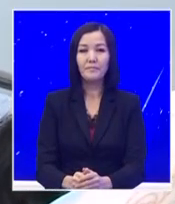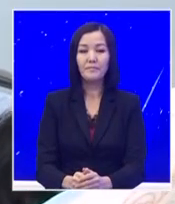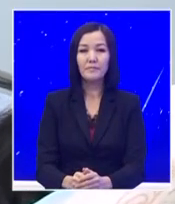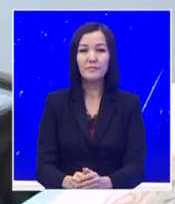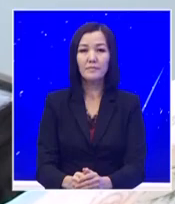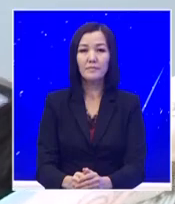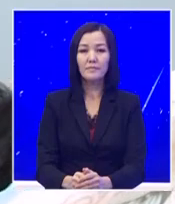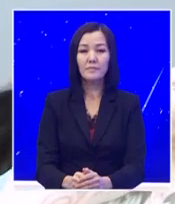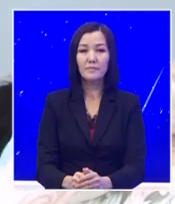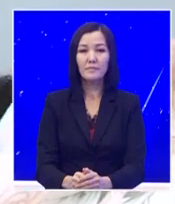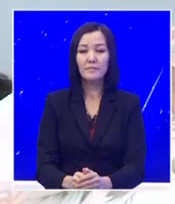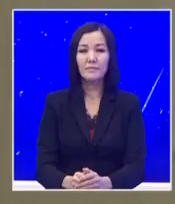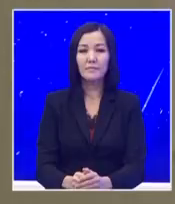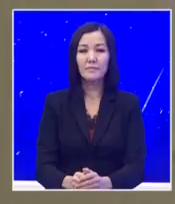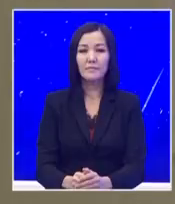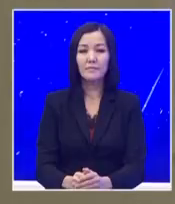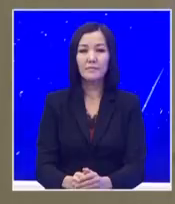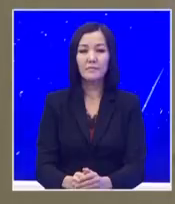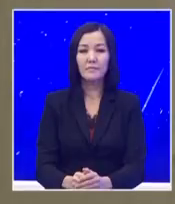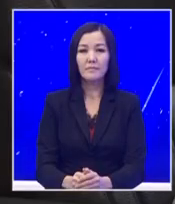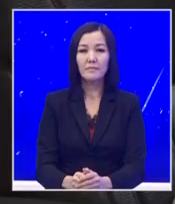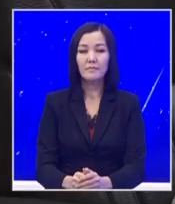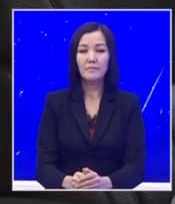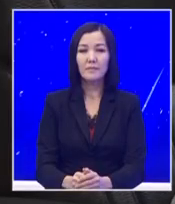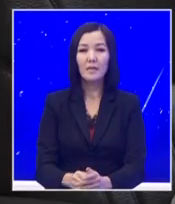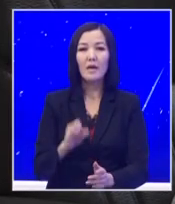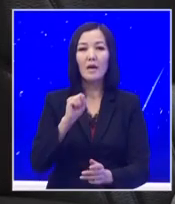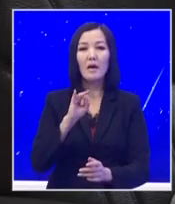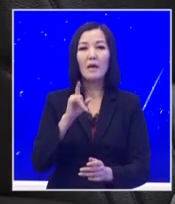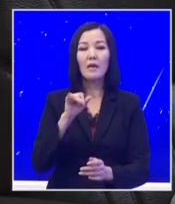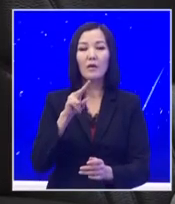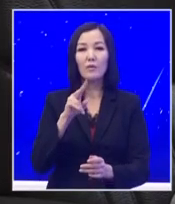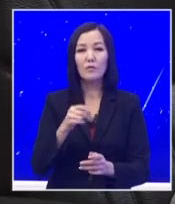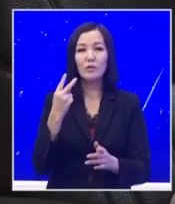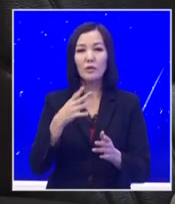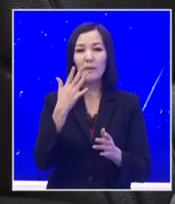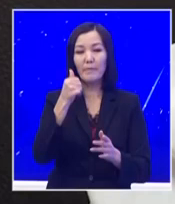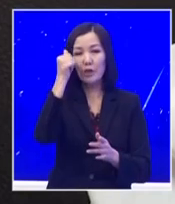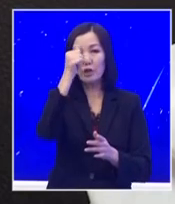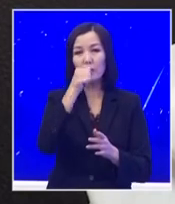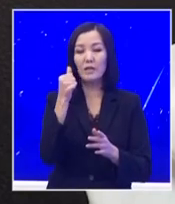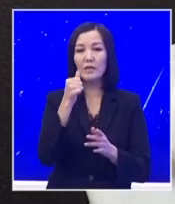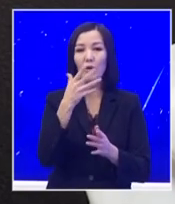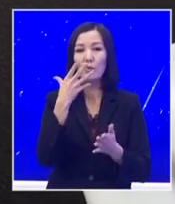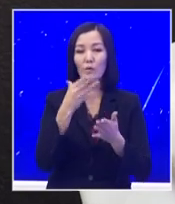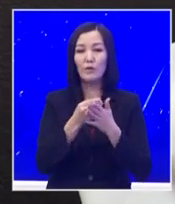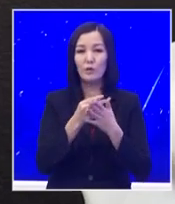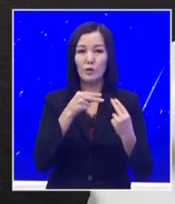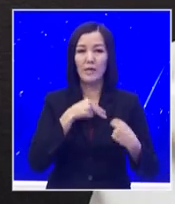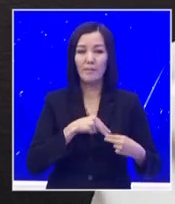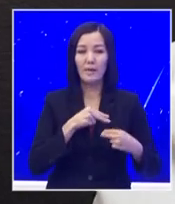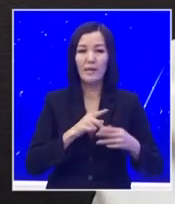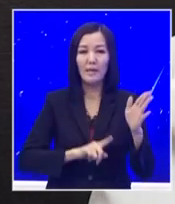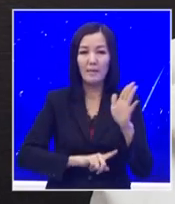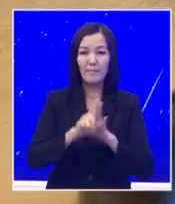тыңдадыңыз, өзіңізге жақсы көңіл бөлдіңіз, маманыңызды тыңдадыңыз. Айгүл Мырзахан қызы өзінің 25 жылдық ғұмырын осы салаға арнап келеді. Ең алғашқы